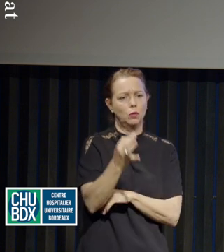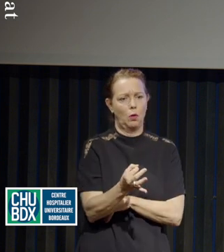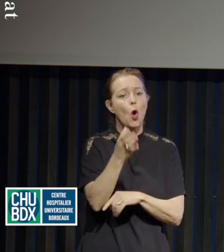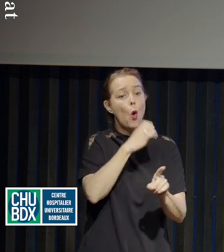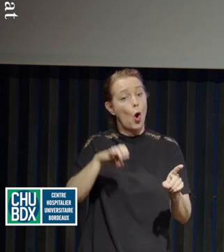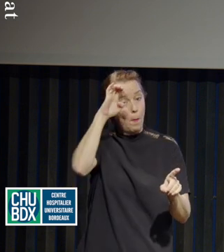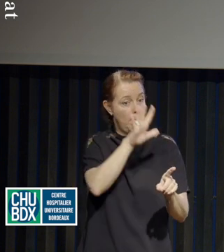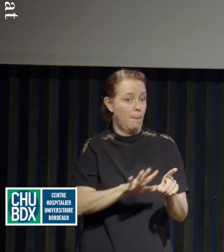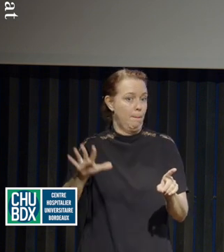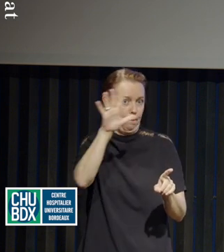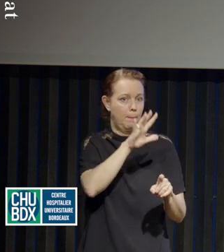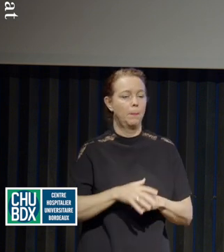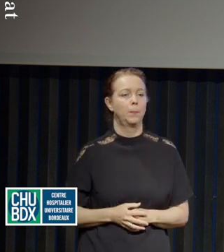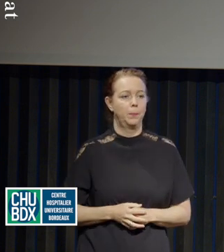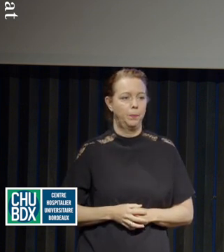occidentale.